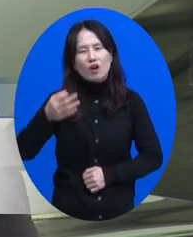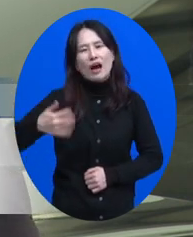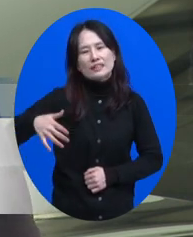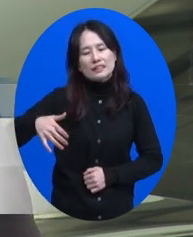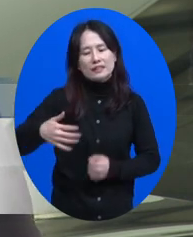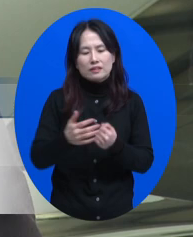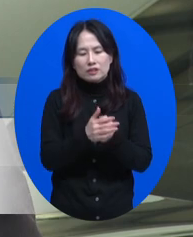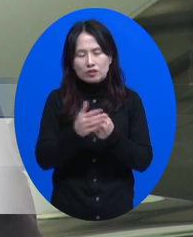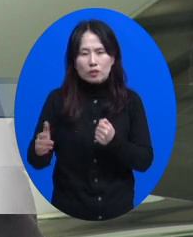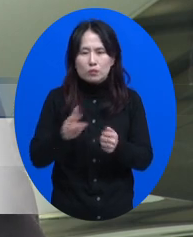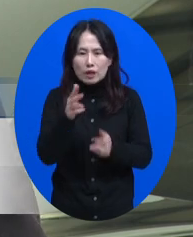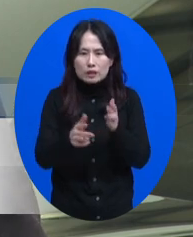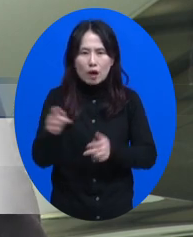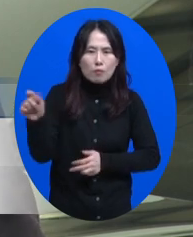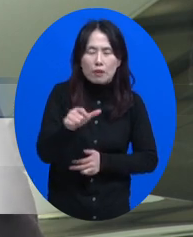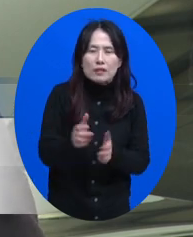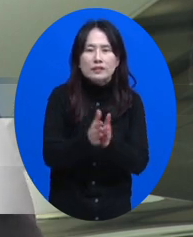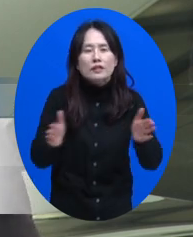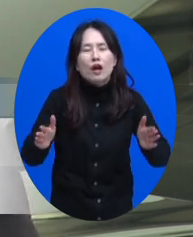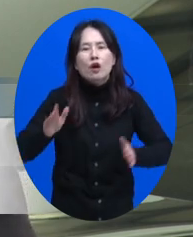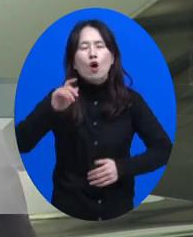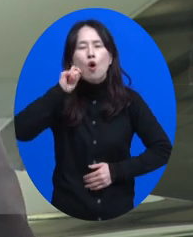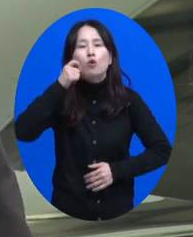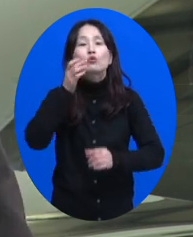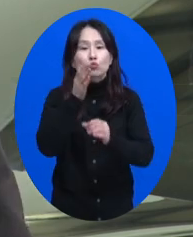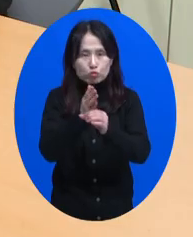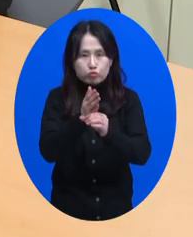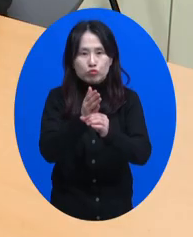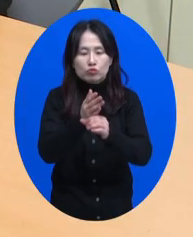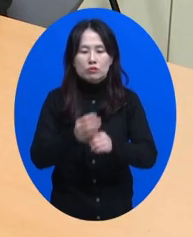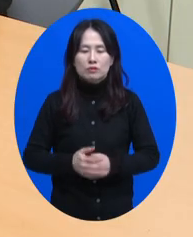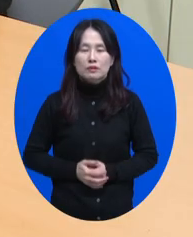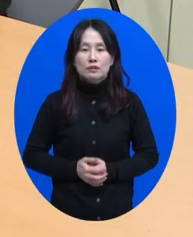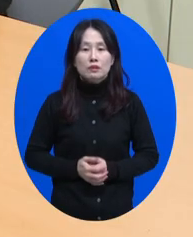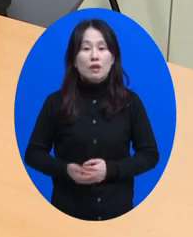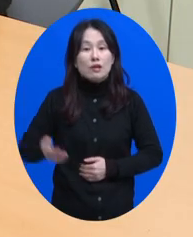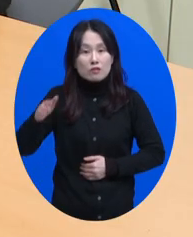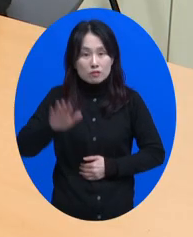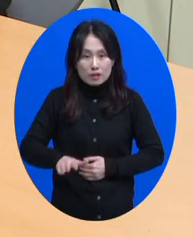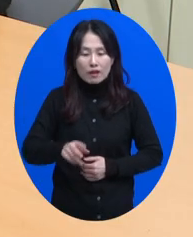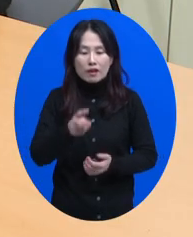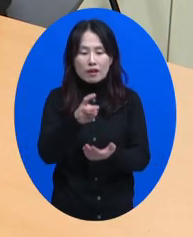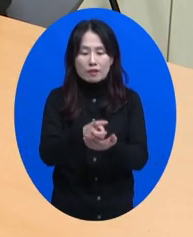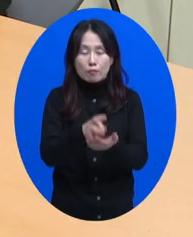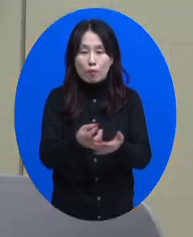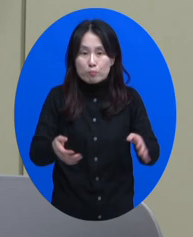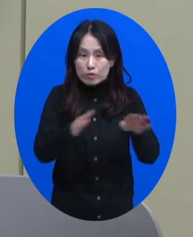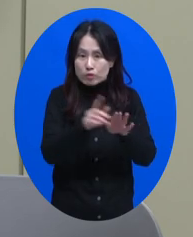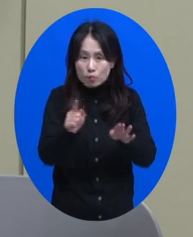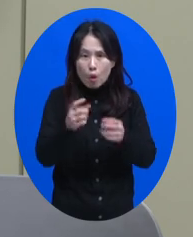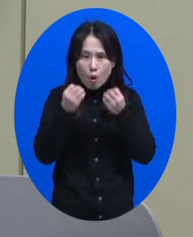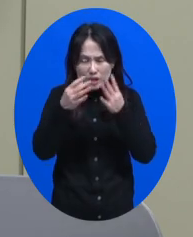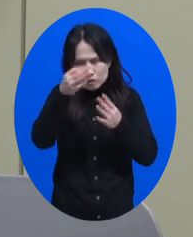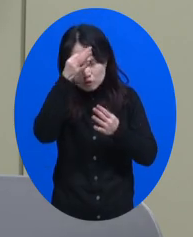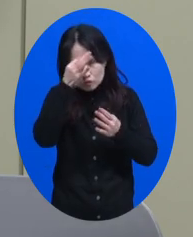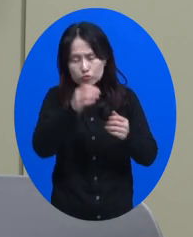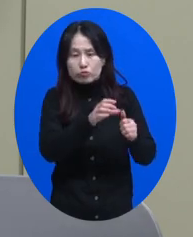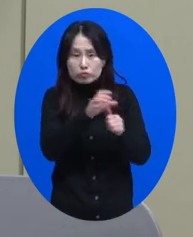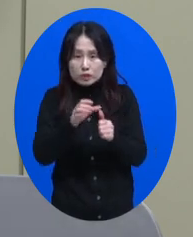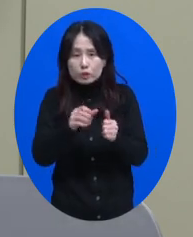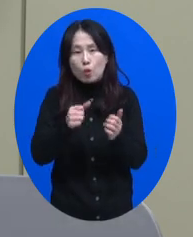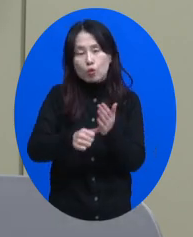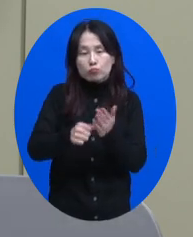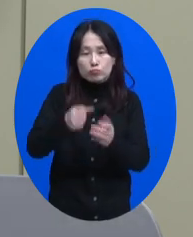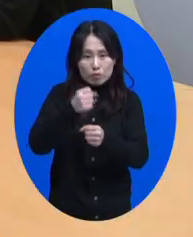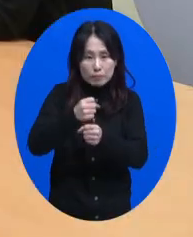사업에 속도를 내지 못하고 있는 상황이었습니다 규제 샌드박스는 신기술을 활용한 제품과 서비스에 대해